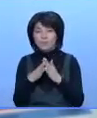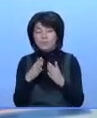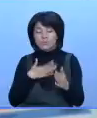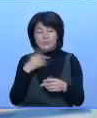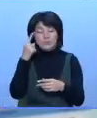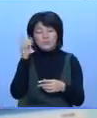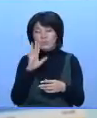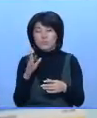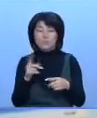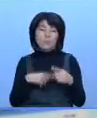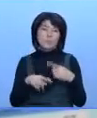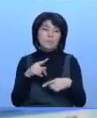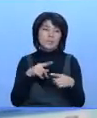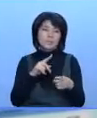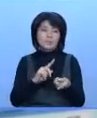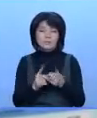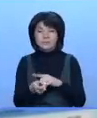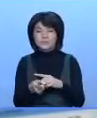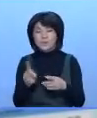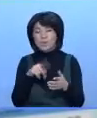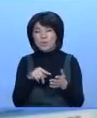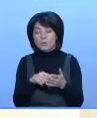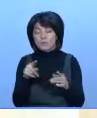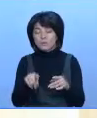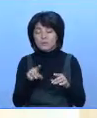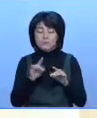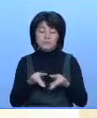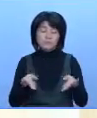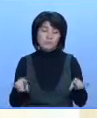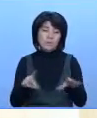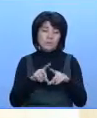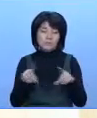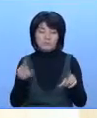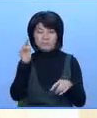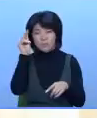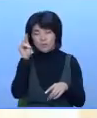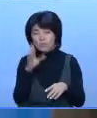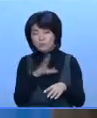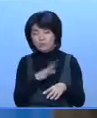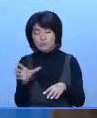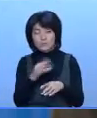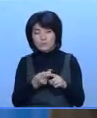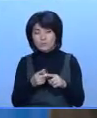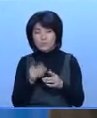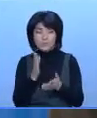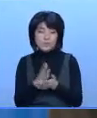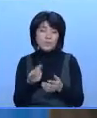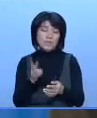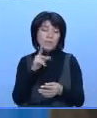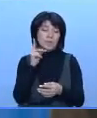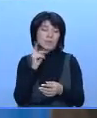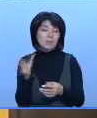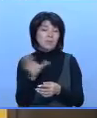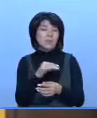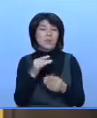Есть постоянная работа, дети ходят в детский сад. По словам Раушан, государством предусмотрены все условия для молодых специалистов. Надо